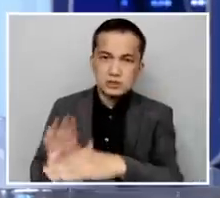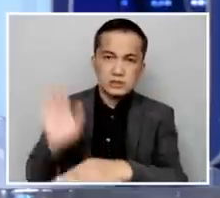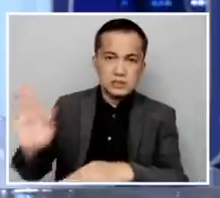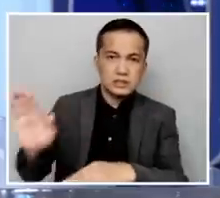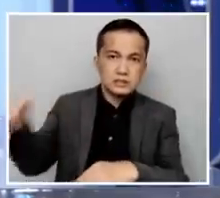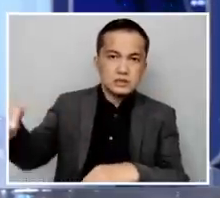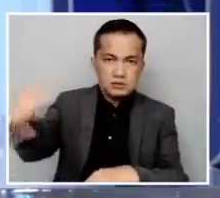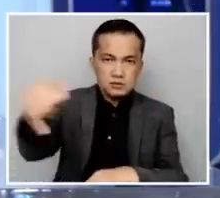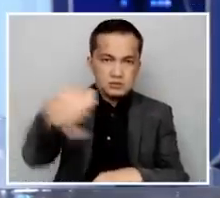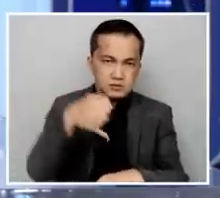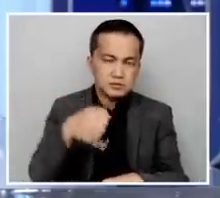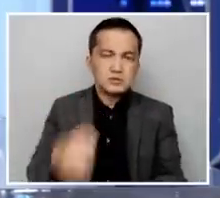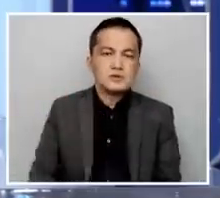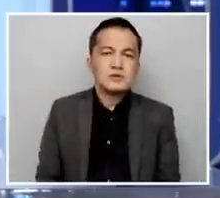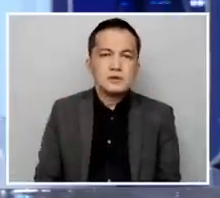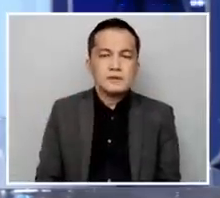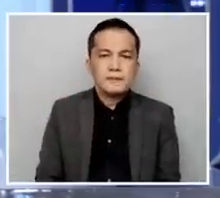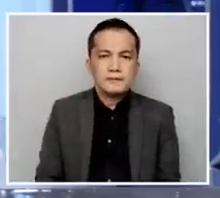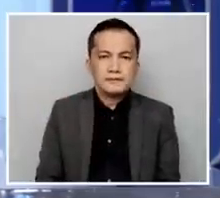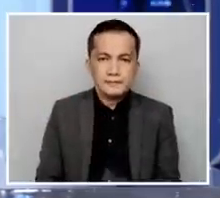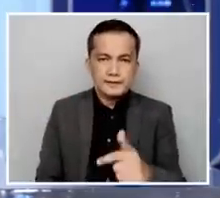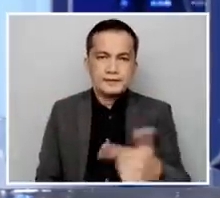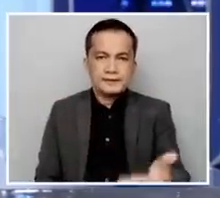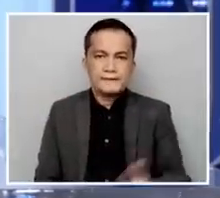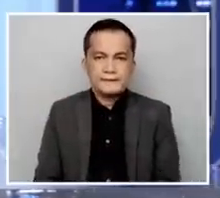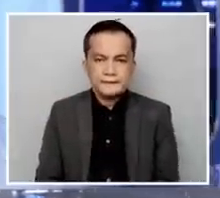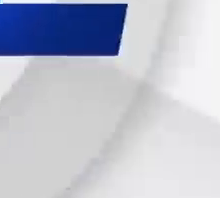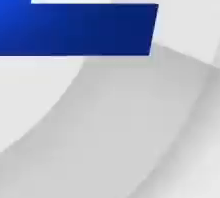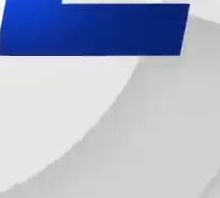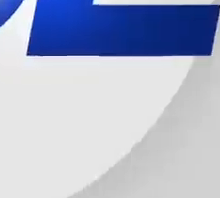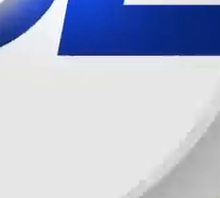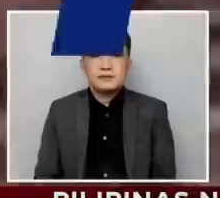teritoryo. Nagpa-patrol, Pia Gutierrez.